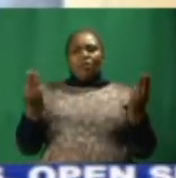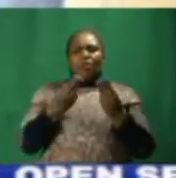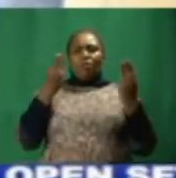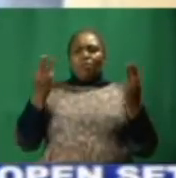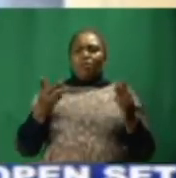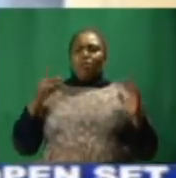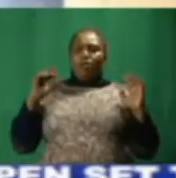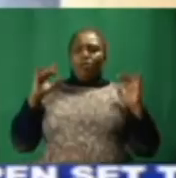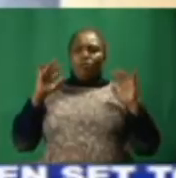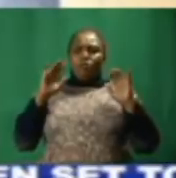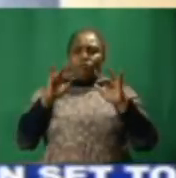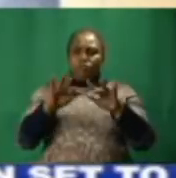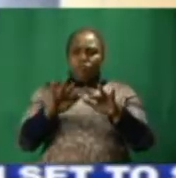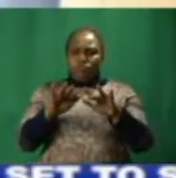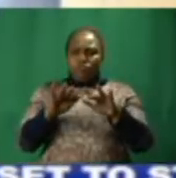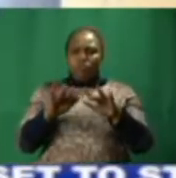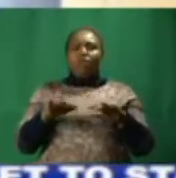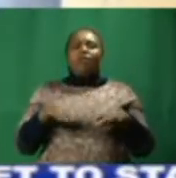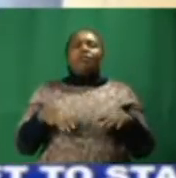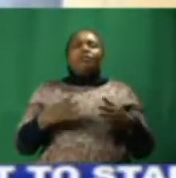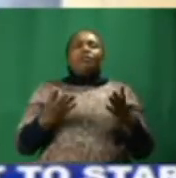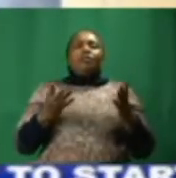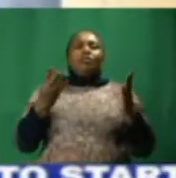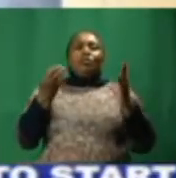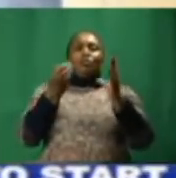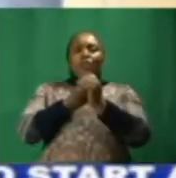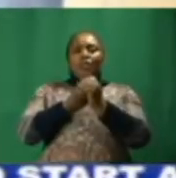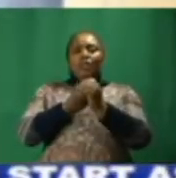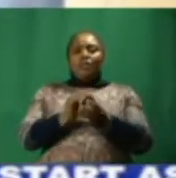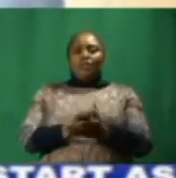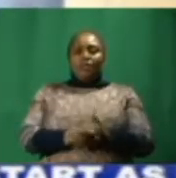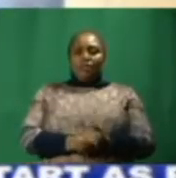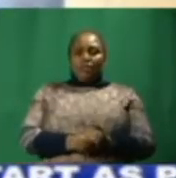bayahlangana isikhathi lesiningi, phinde futhi nakulenzaba ke